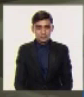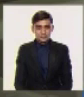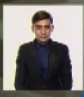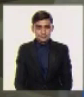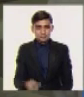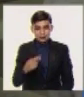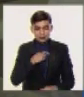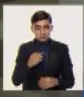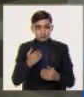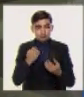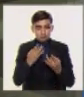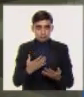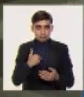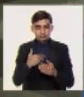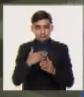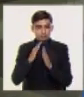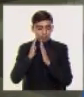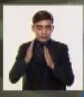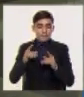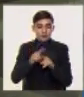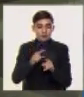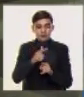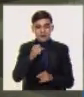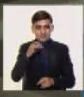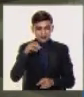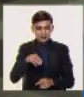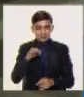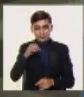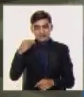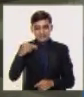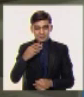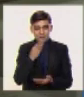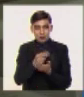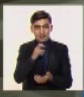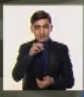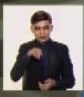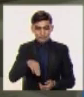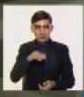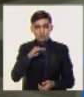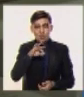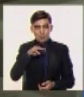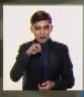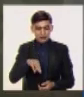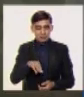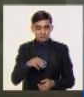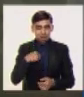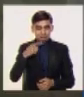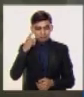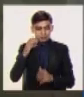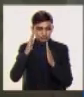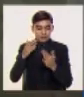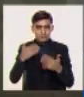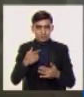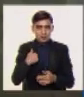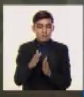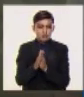уже напрямую при гаранту Конституции, нашему президенту Касым-Жомарту Кемелевичу Токаеву. Я просто